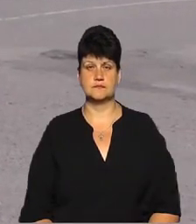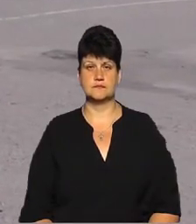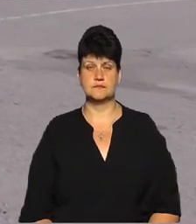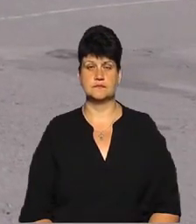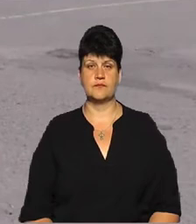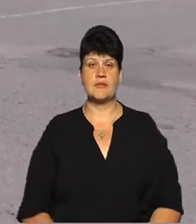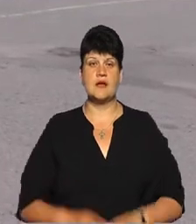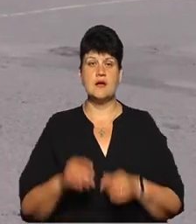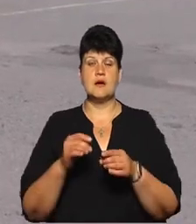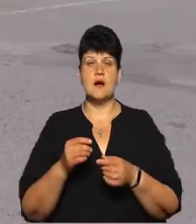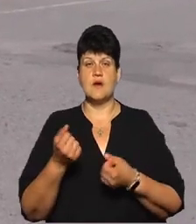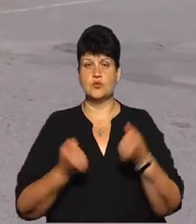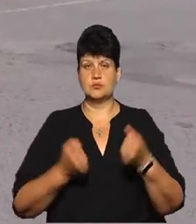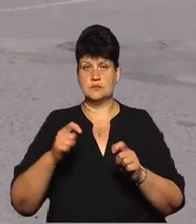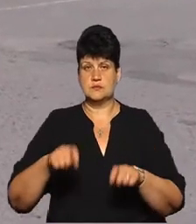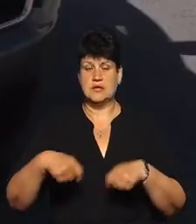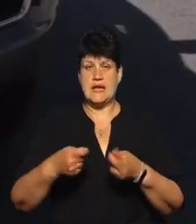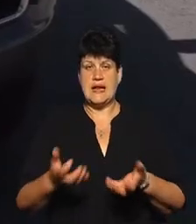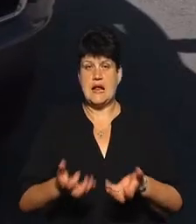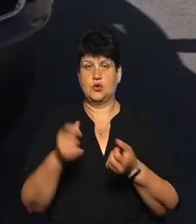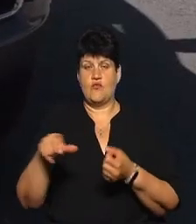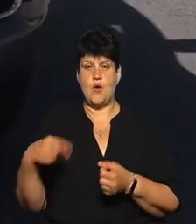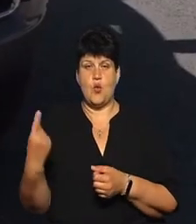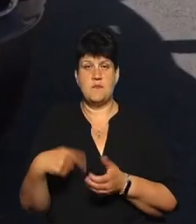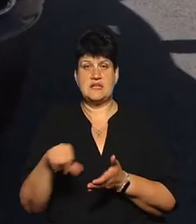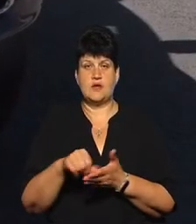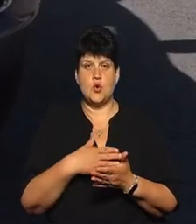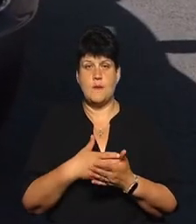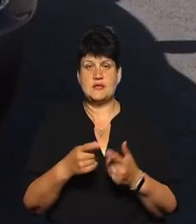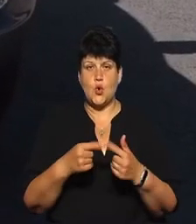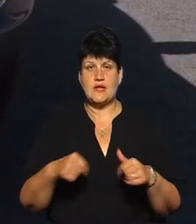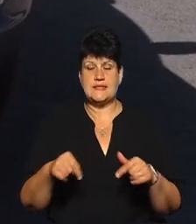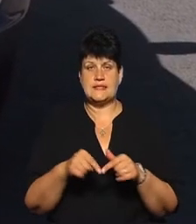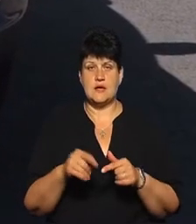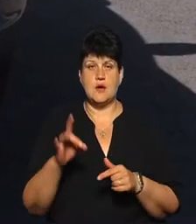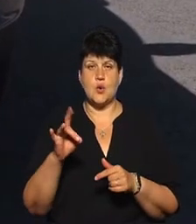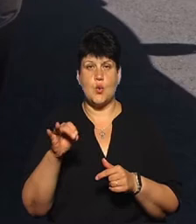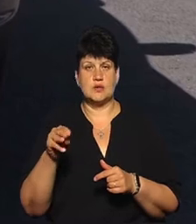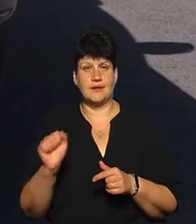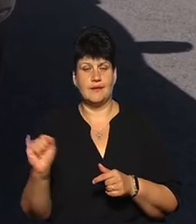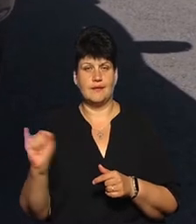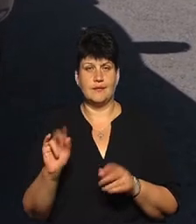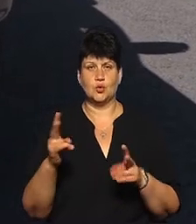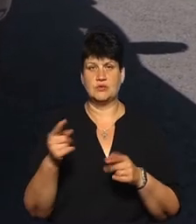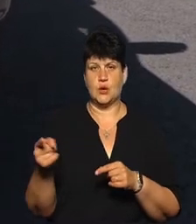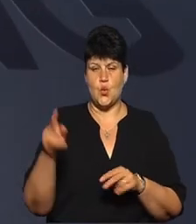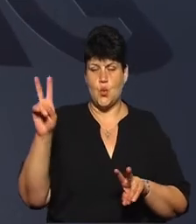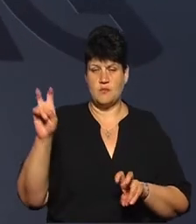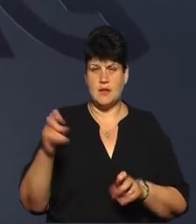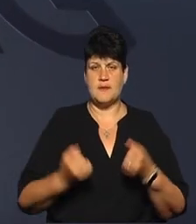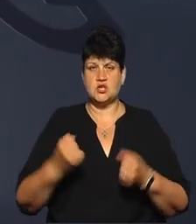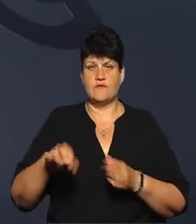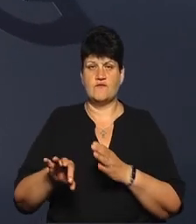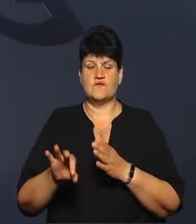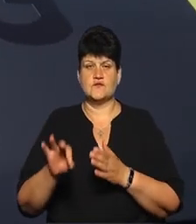Оперативний автомобіль передали рятувальникам області представники громадської організації «Ротарі клуб Тернопіль». Машину використовуватимуть